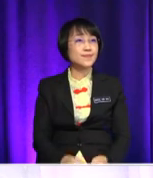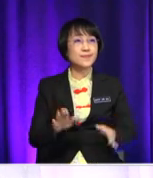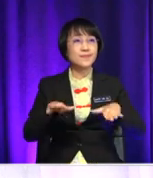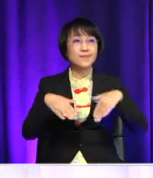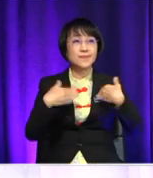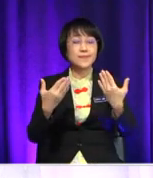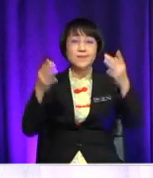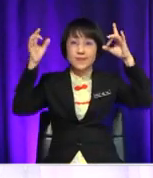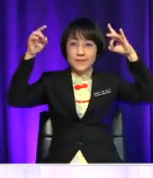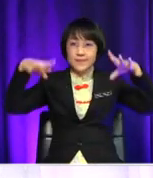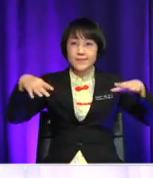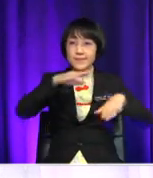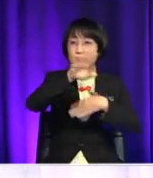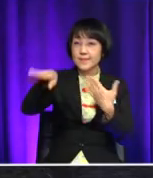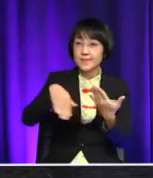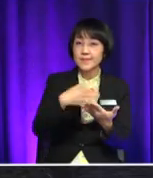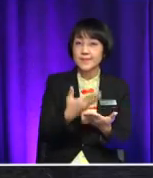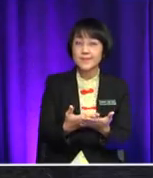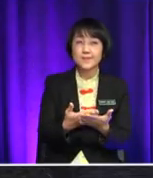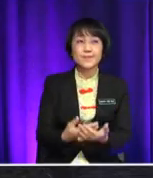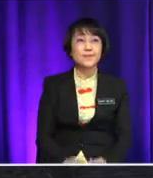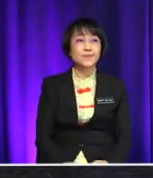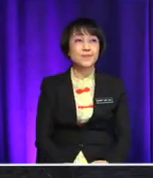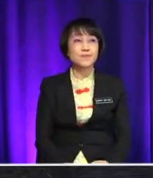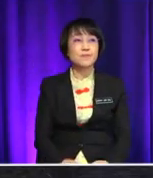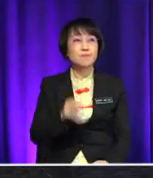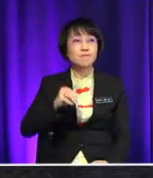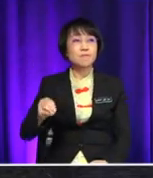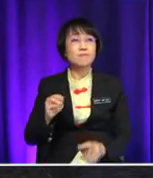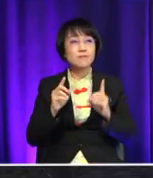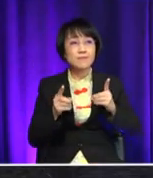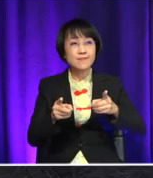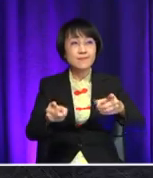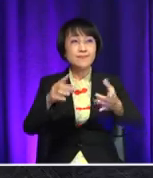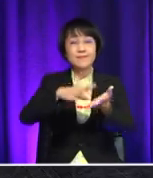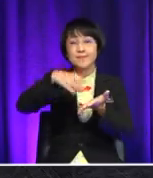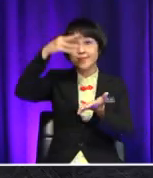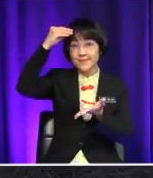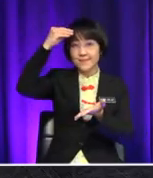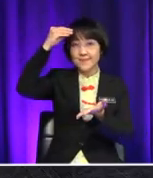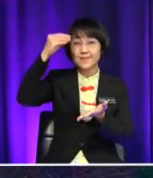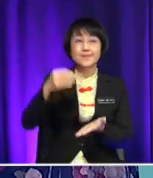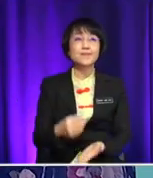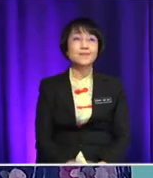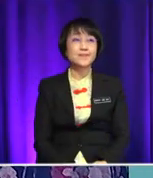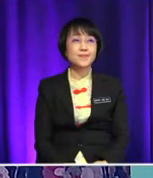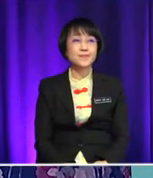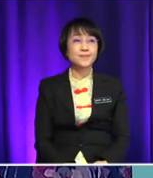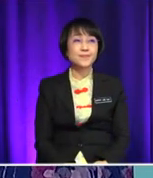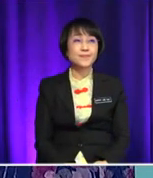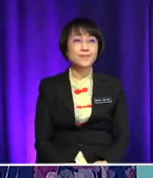Oke baik pada hari ini Nah seperti yang tadi mereka sedang belajar tapi kita cari yang terbaik kan pada hari ini kan Oke